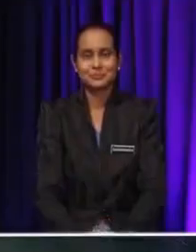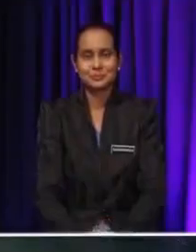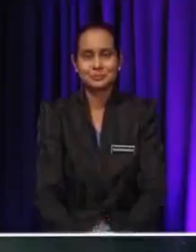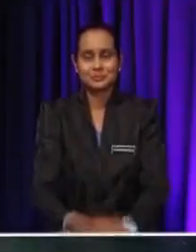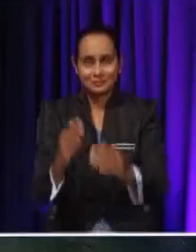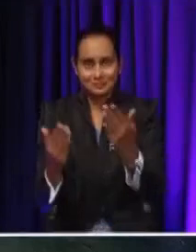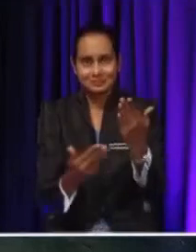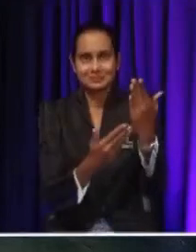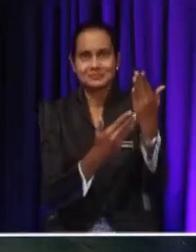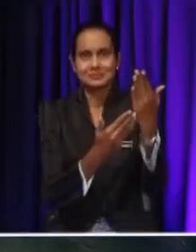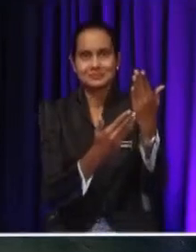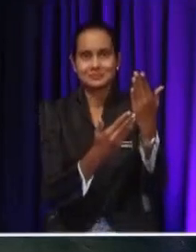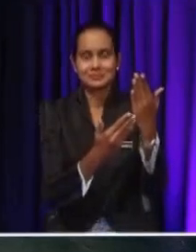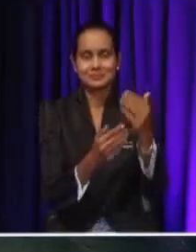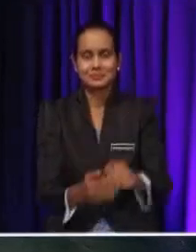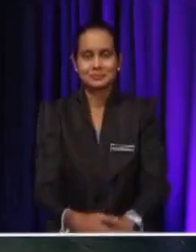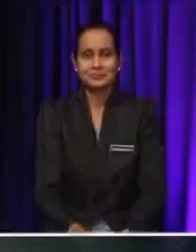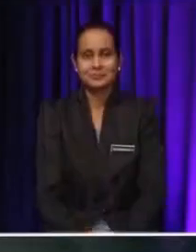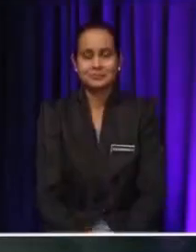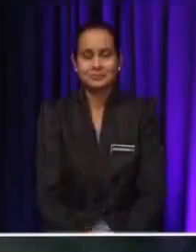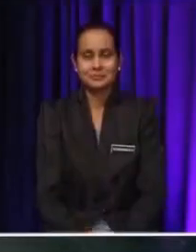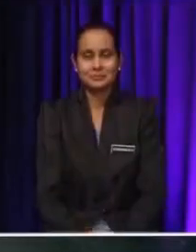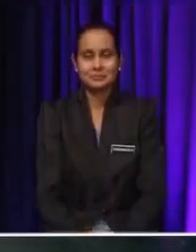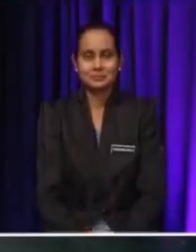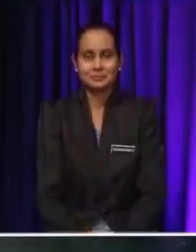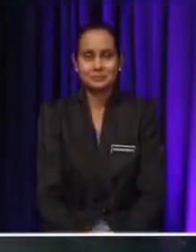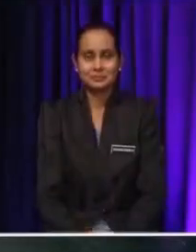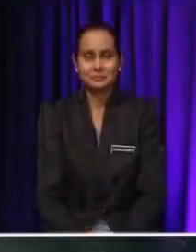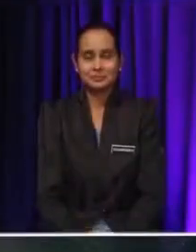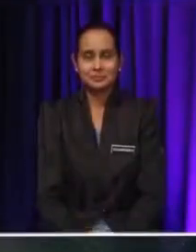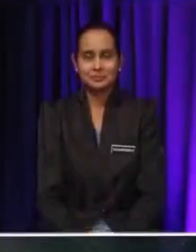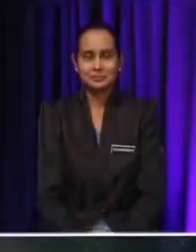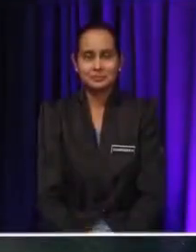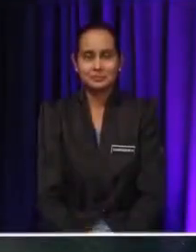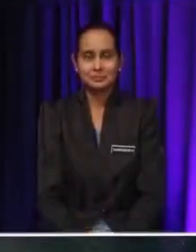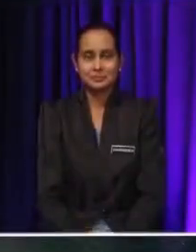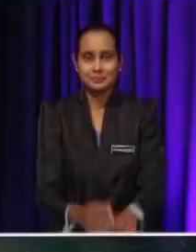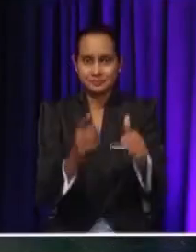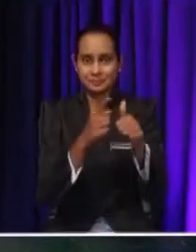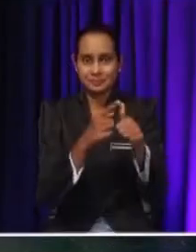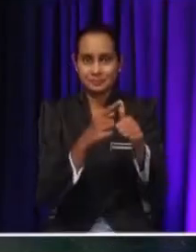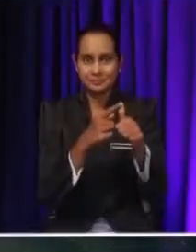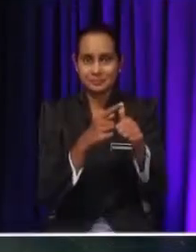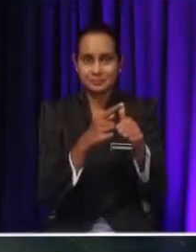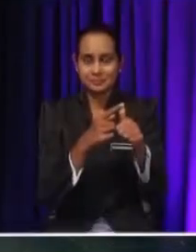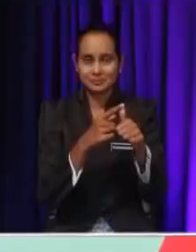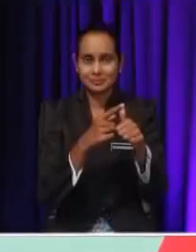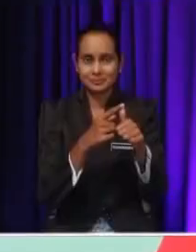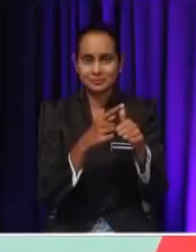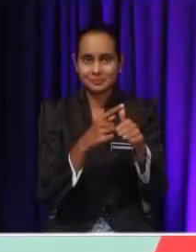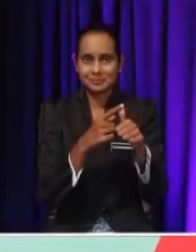perkenalkan silakan Oke baik sekarang yang ada pada screen yang pertama adalah satu-satunya kumbang